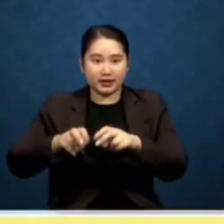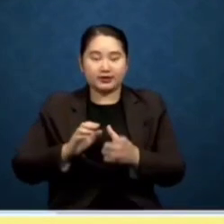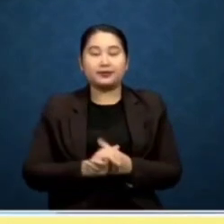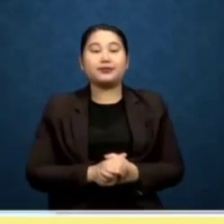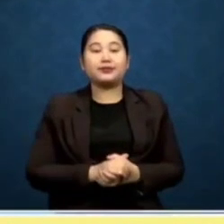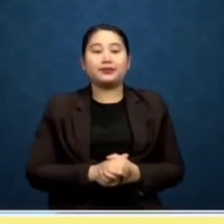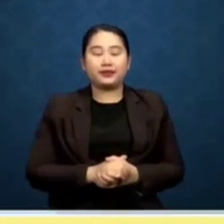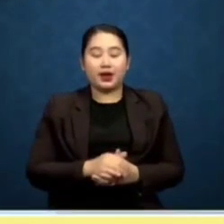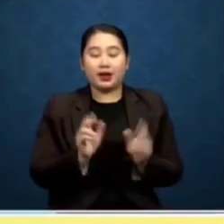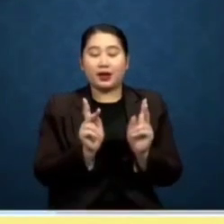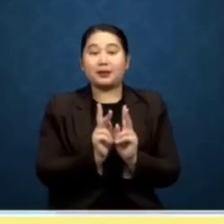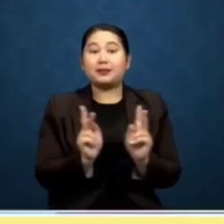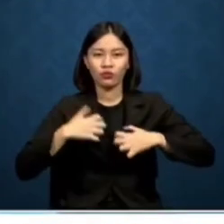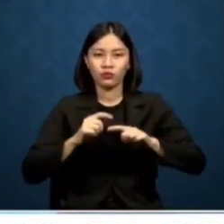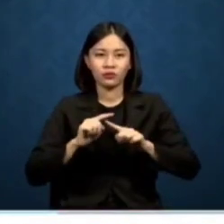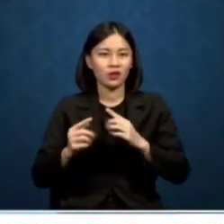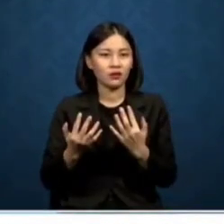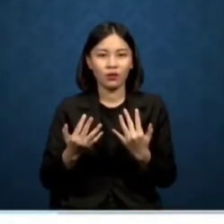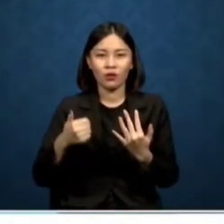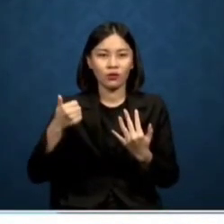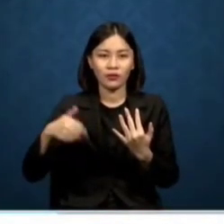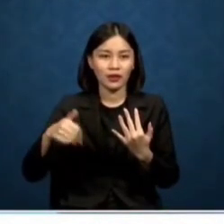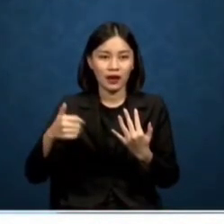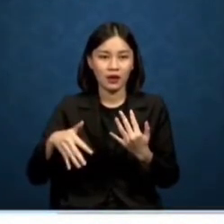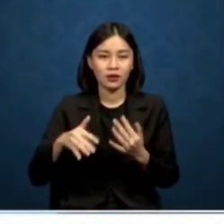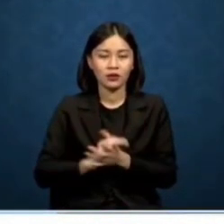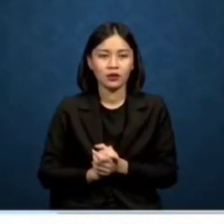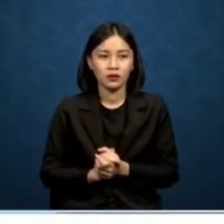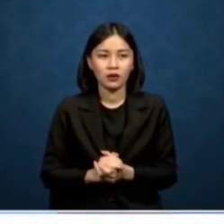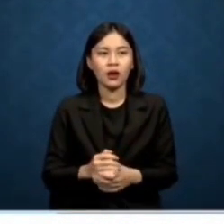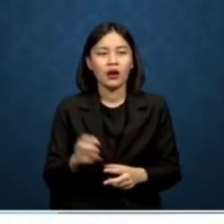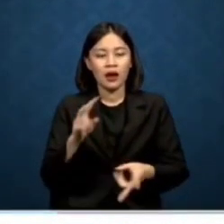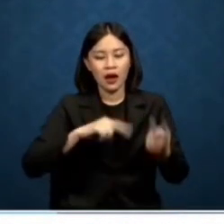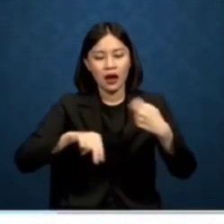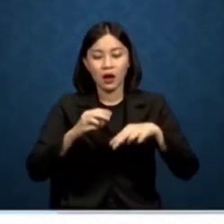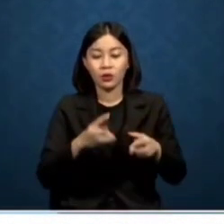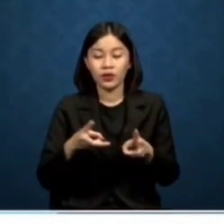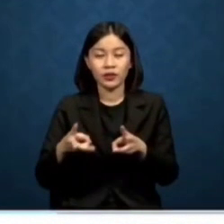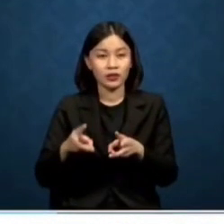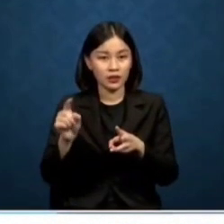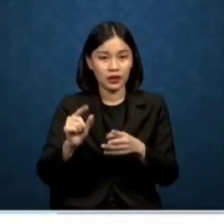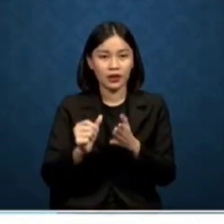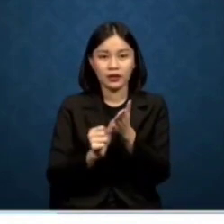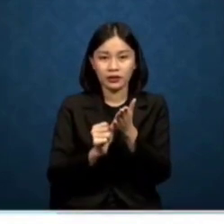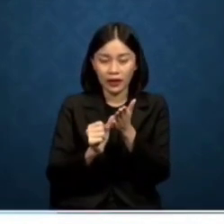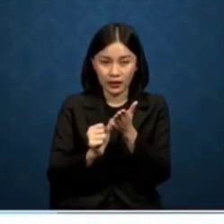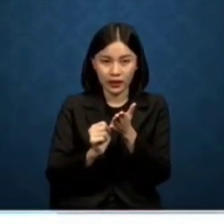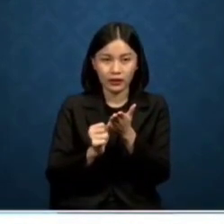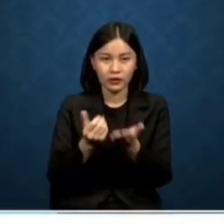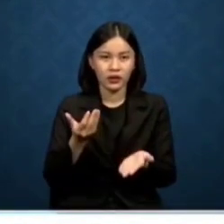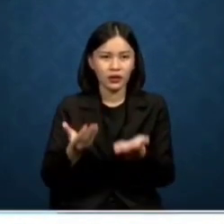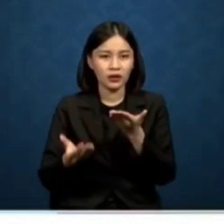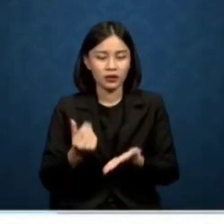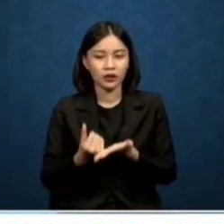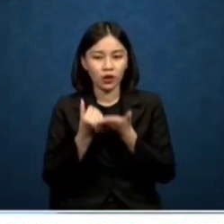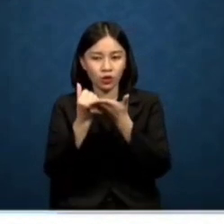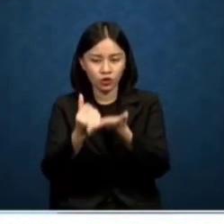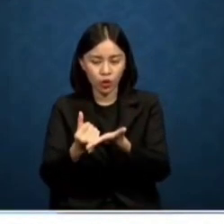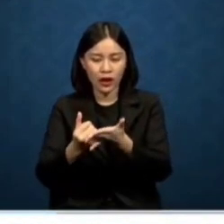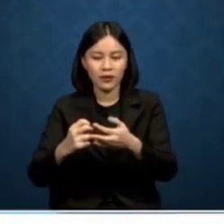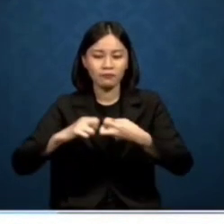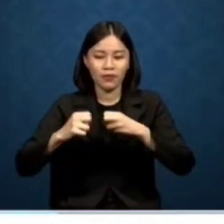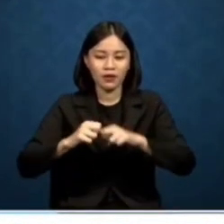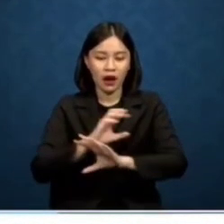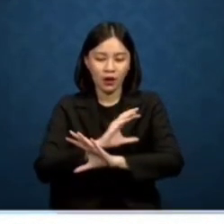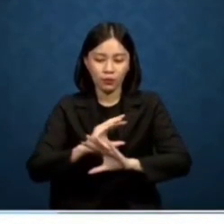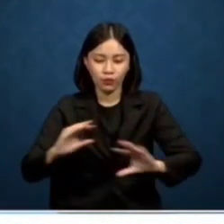พัฒนาผำเป็นอาหารแห่งอนาคตนายชวพลวัฒนพรมงคลเรื่องปัญหาการจราจรบนถนนพระราม 2จาก